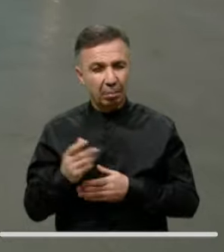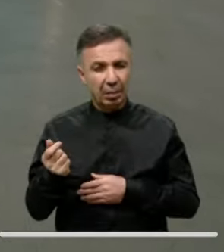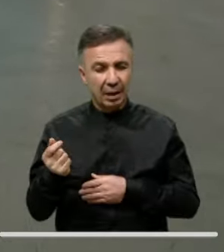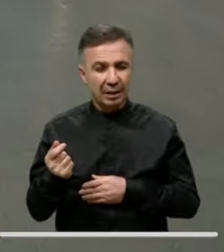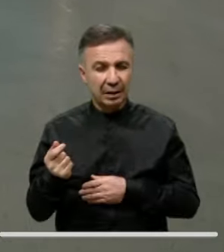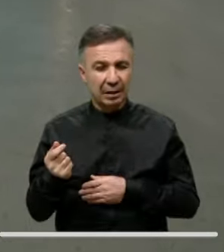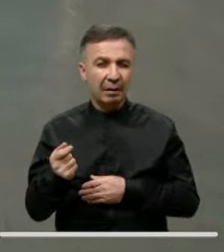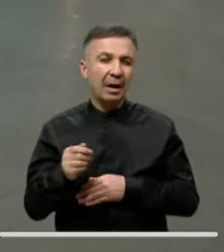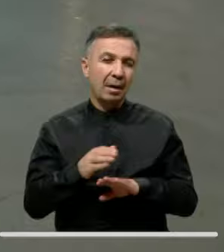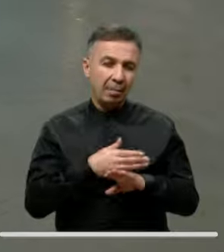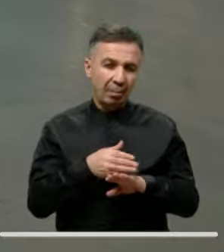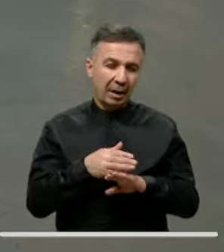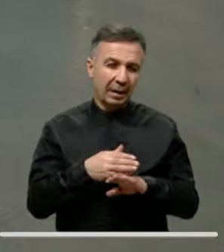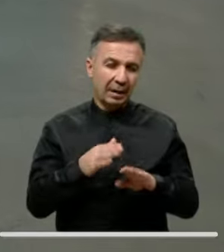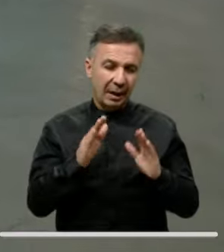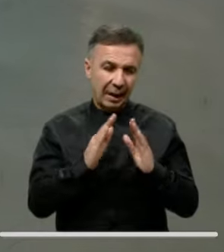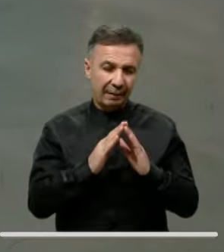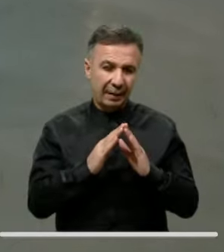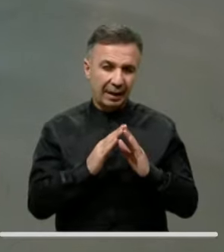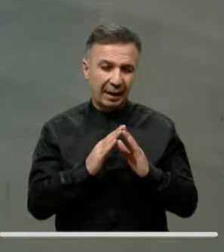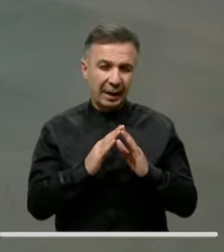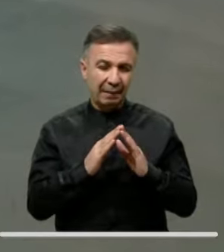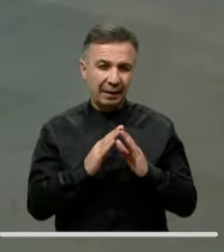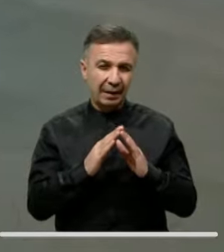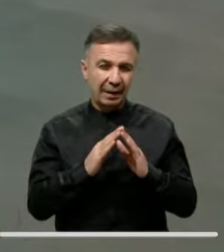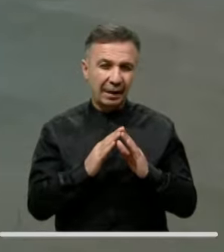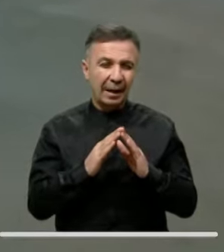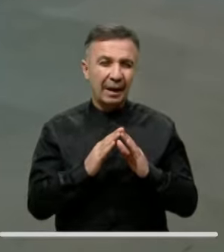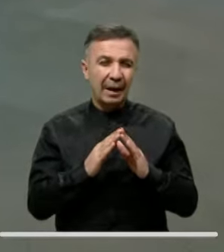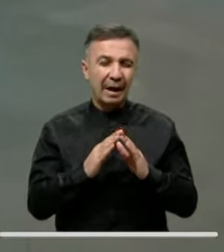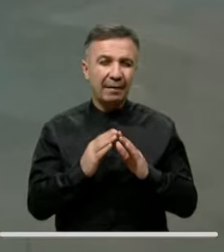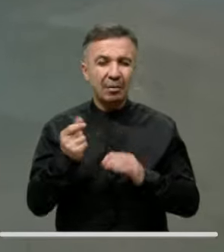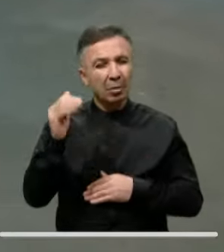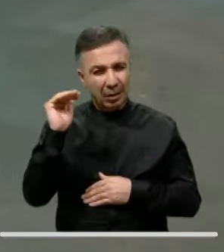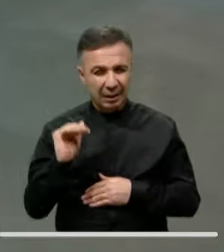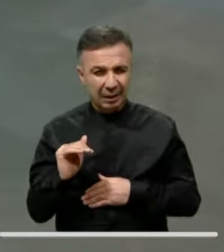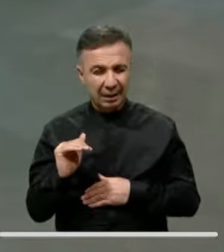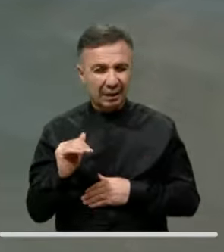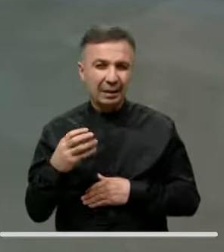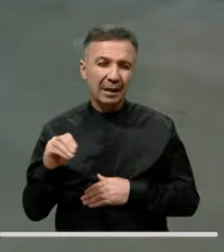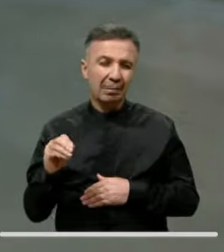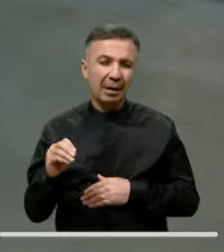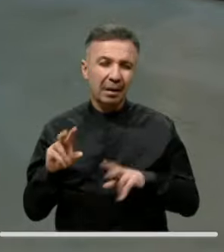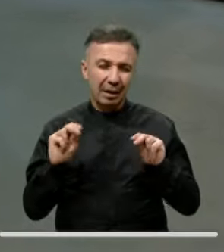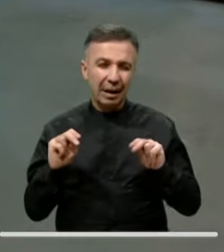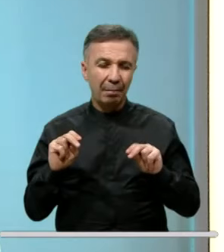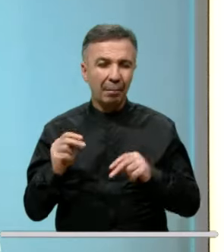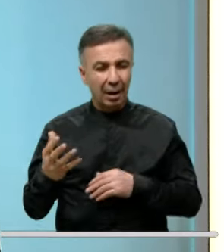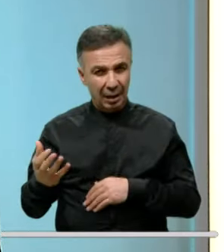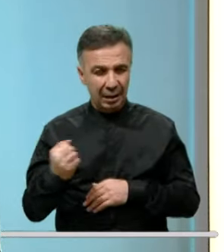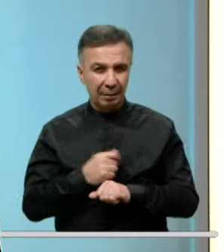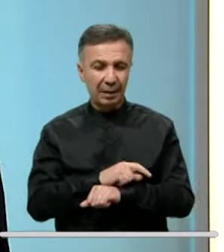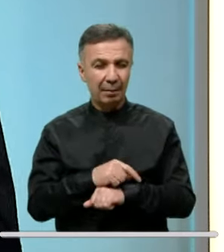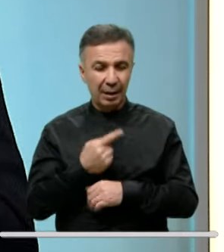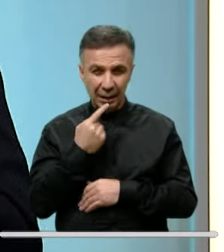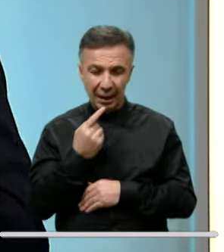malını hiçe satmak veya diyelim ki pul olmasını beklemek, hatta düştü tam şimdi alacağımız zamandı